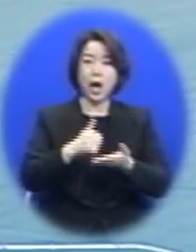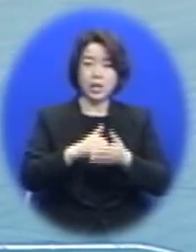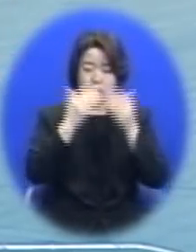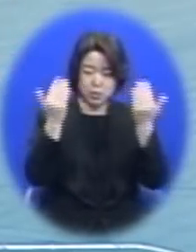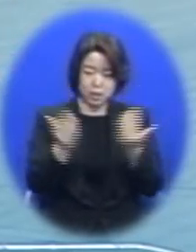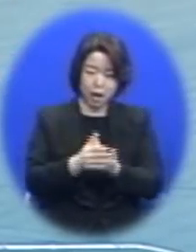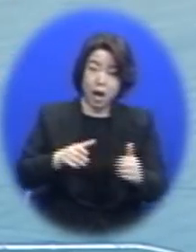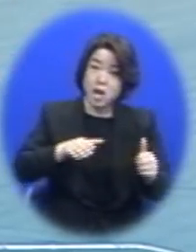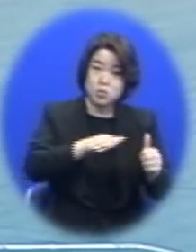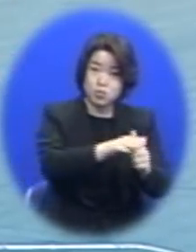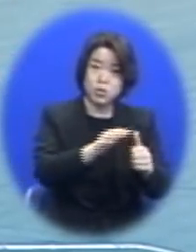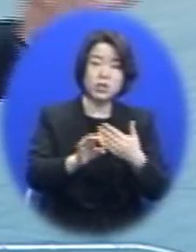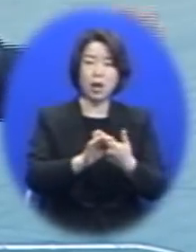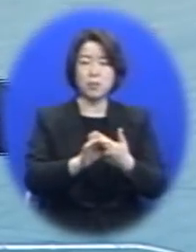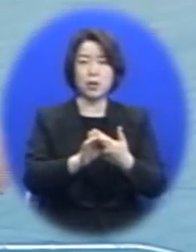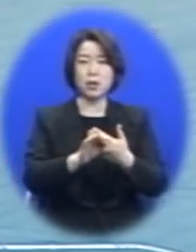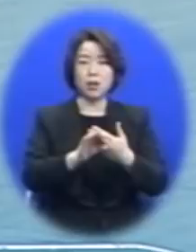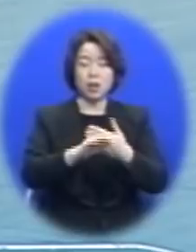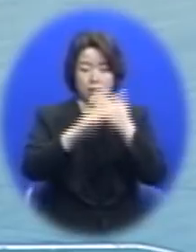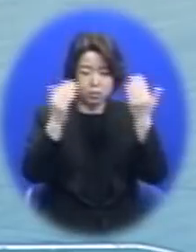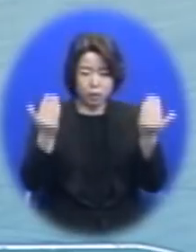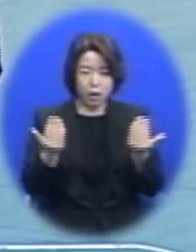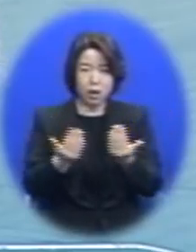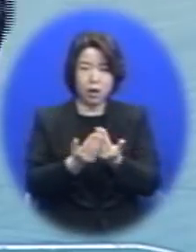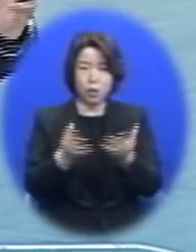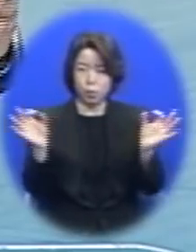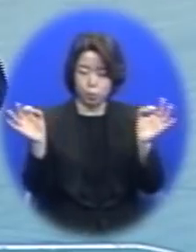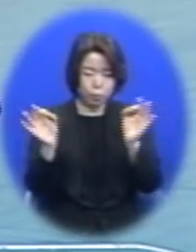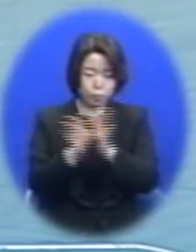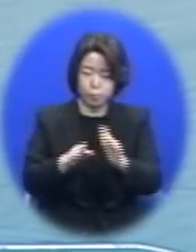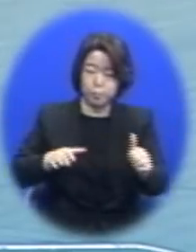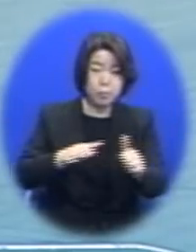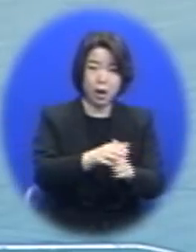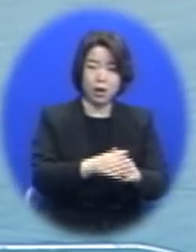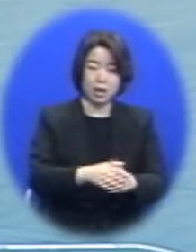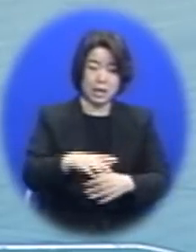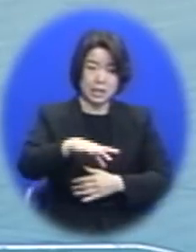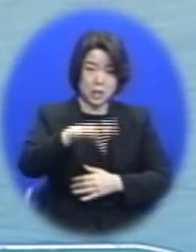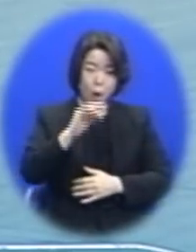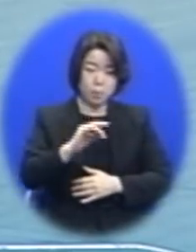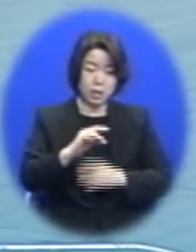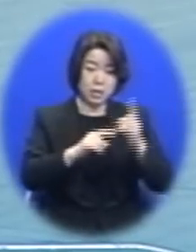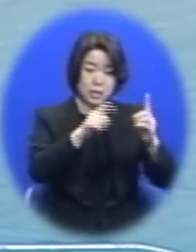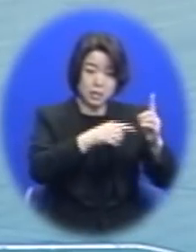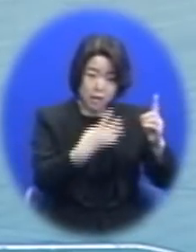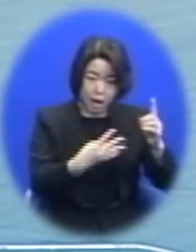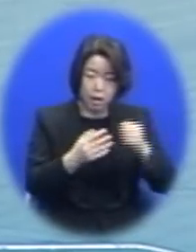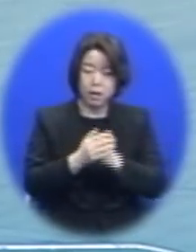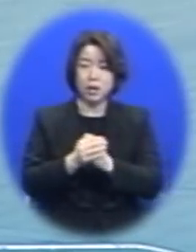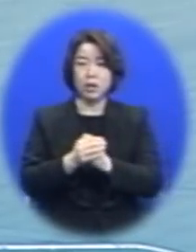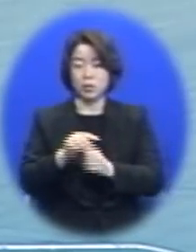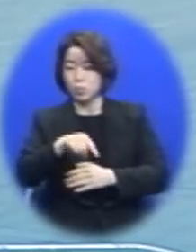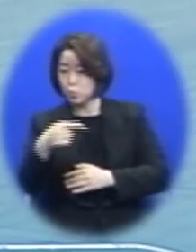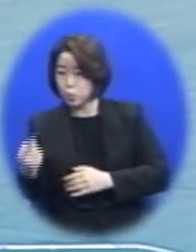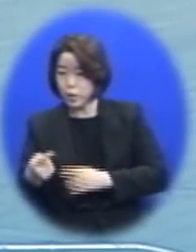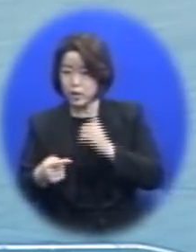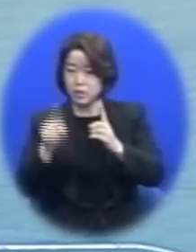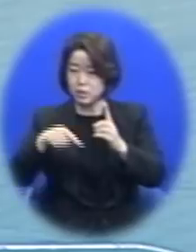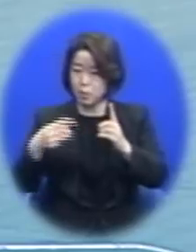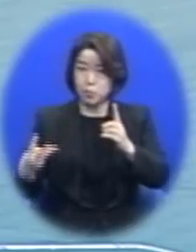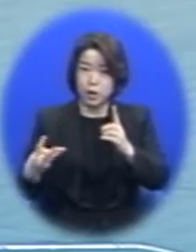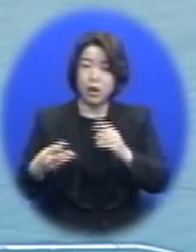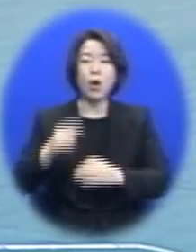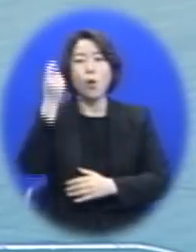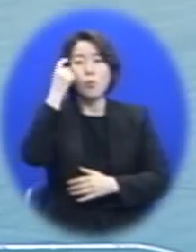죽일 거라면 그냥 다 죽 2시지 왜 처음에는 4분의 1 죽이고 왜 여기서는 3분의 1을 죽이고 이렇게 하십니까